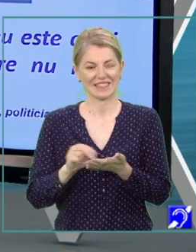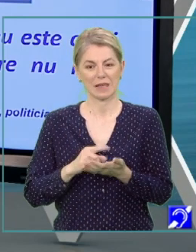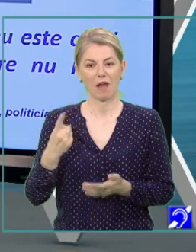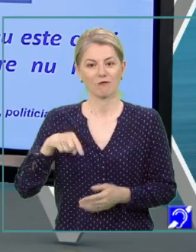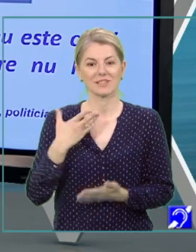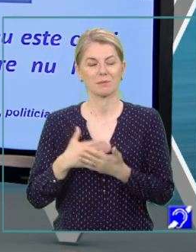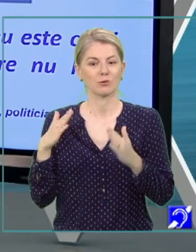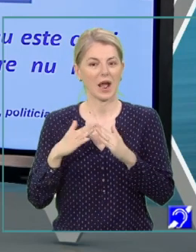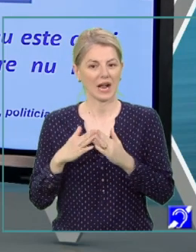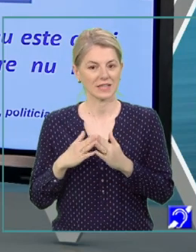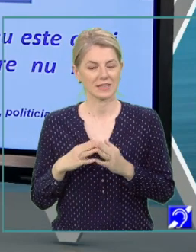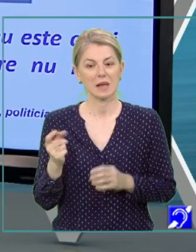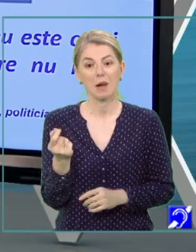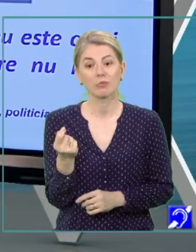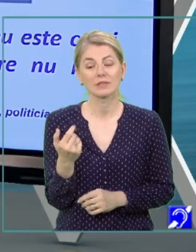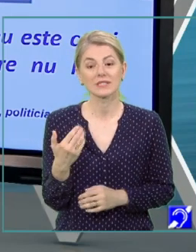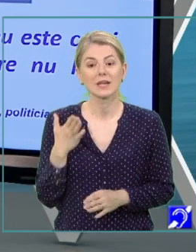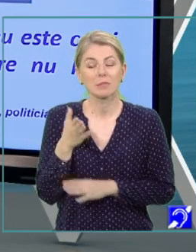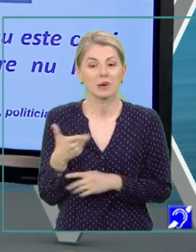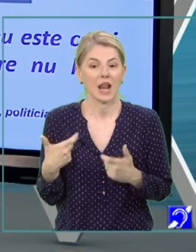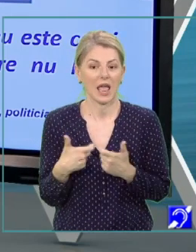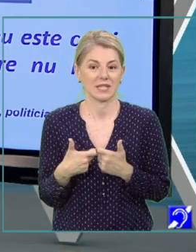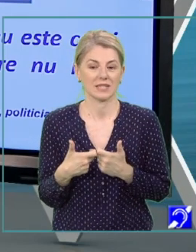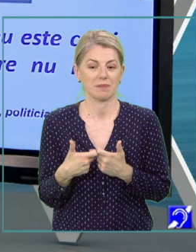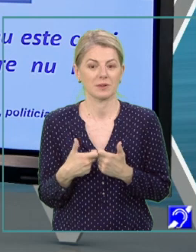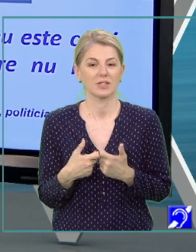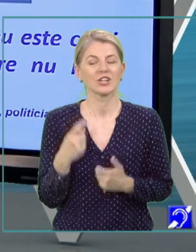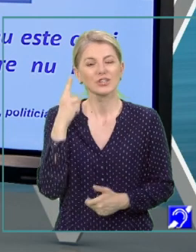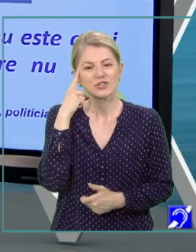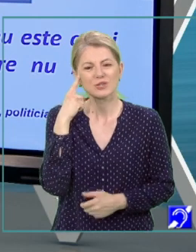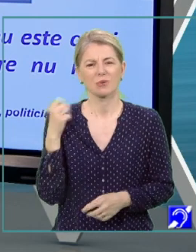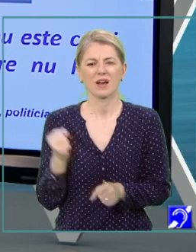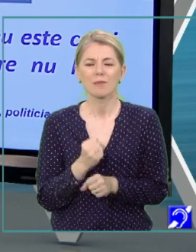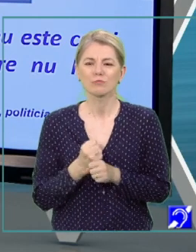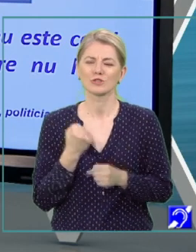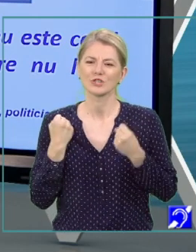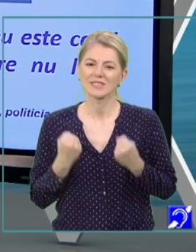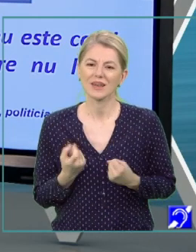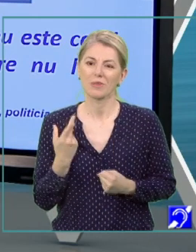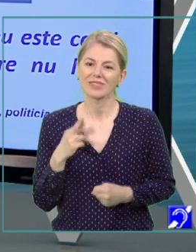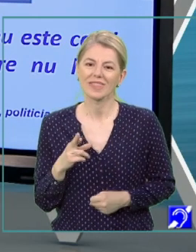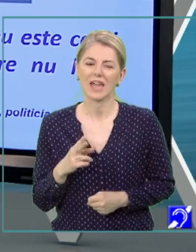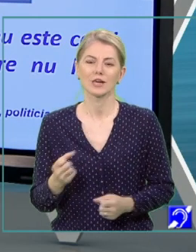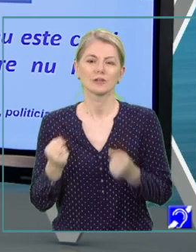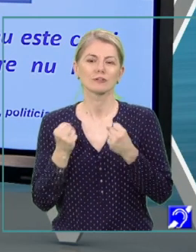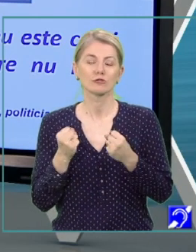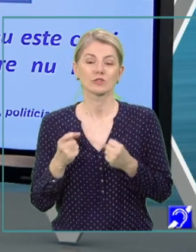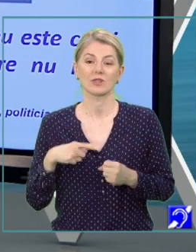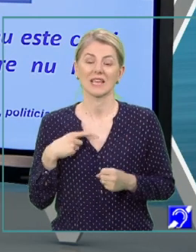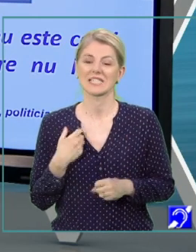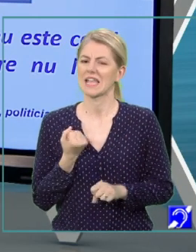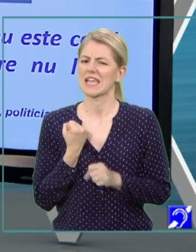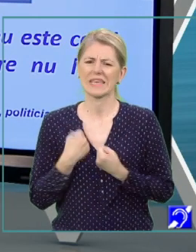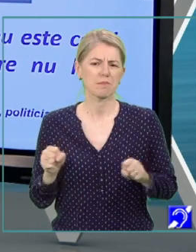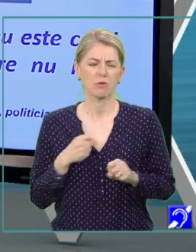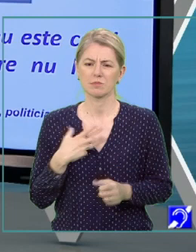voastră pentru acasă, mai este puțin până la evaluare. Știu că munciți din greu, dar succesul este